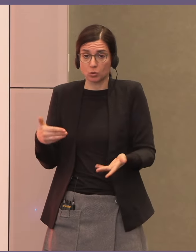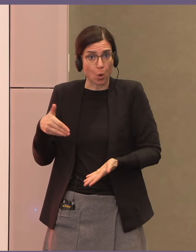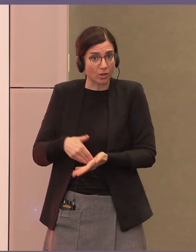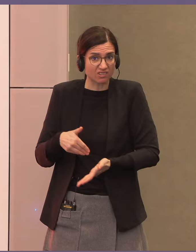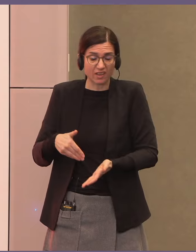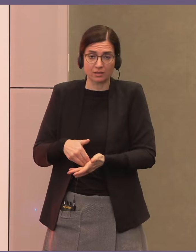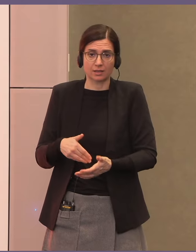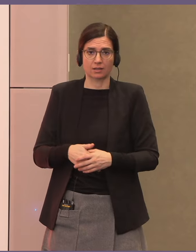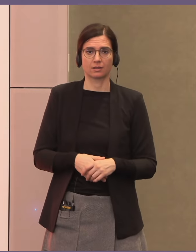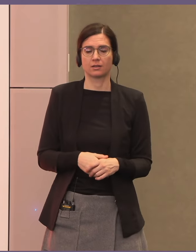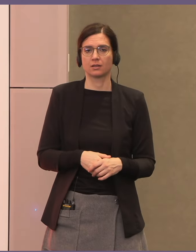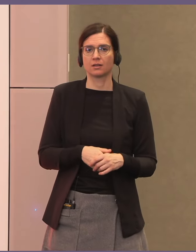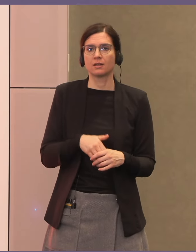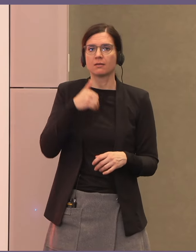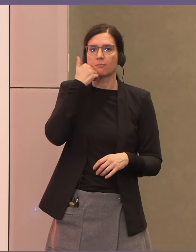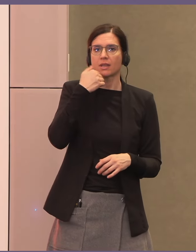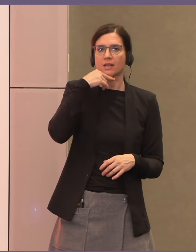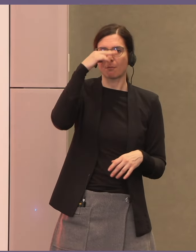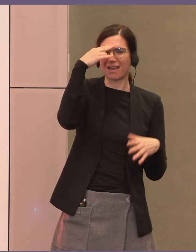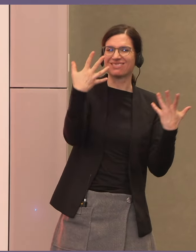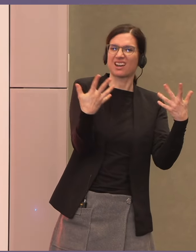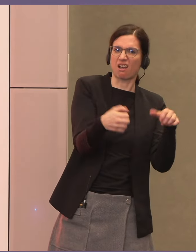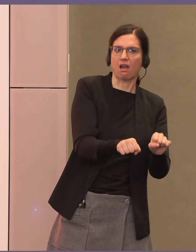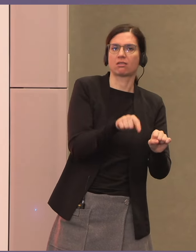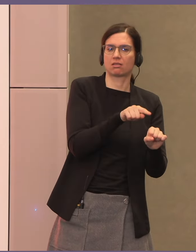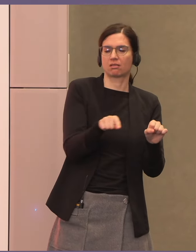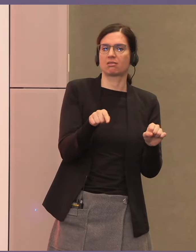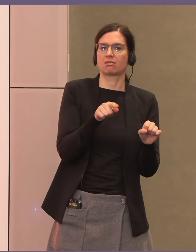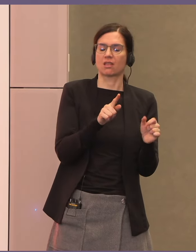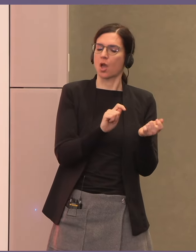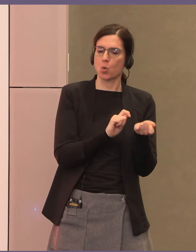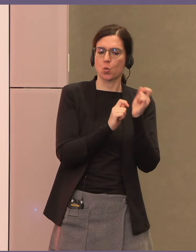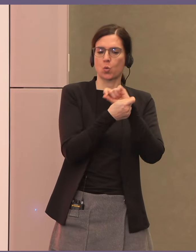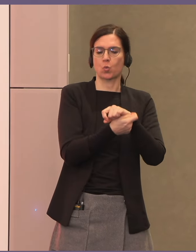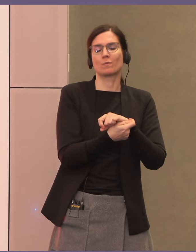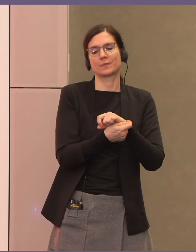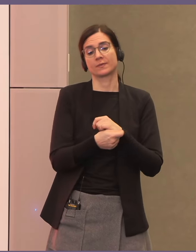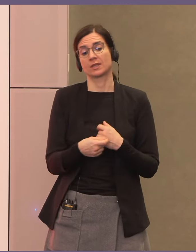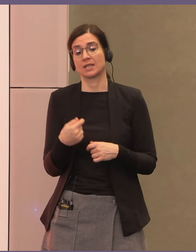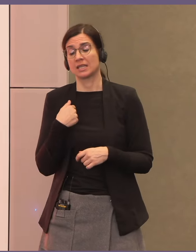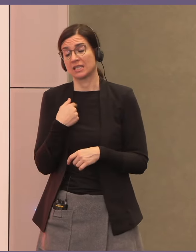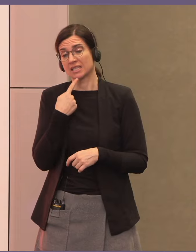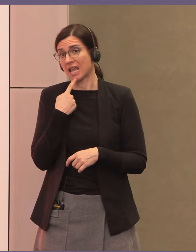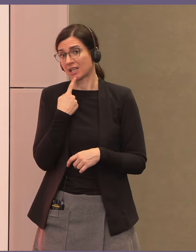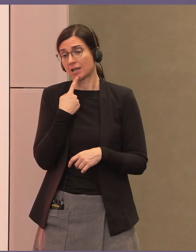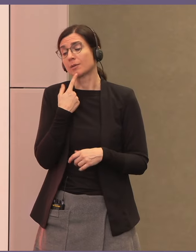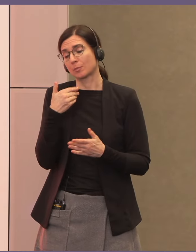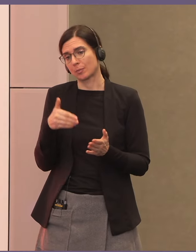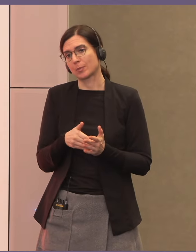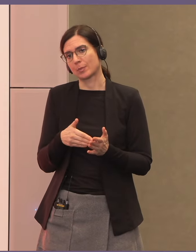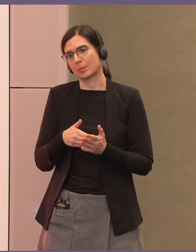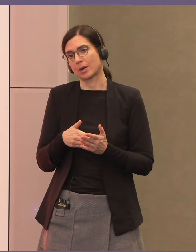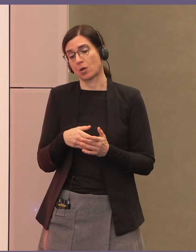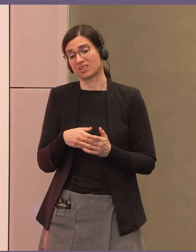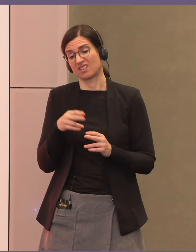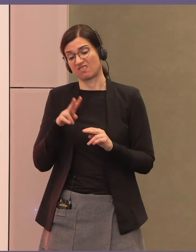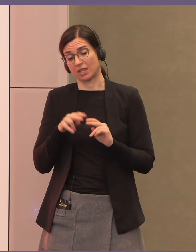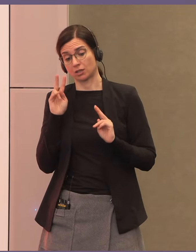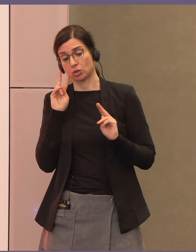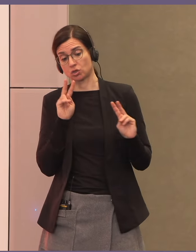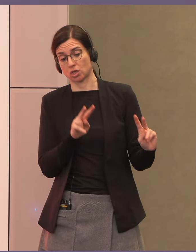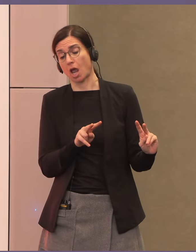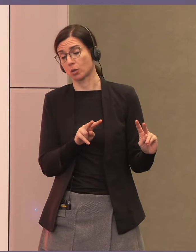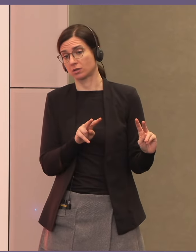Überwindung des Patriarchats, das bringt mich zu meiner zweiten feministischen Erkenntnis. Das Patriarchat, in dem wir